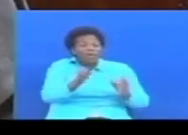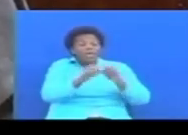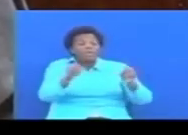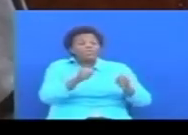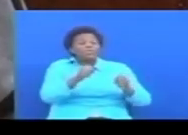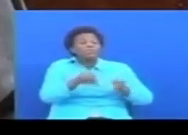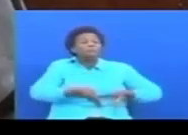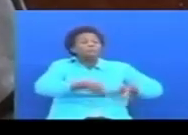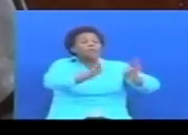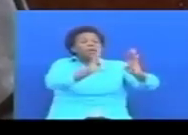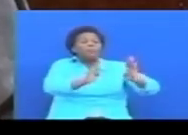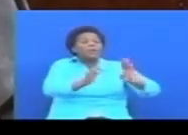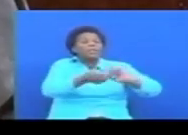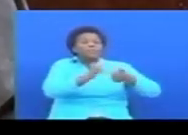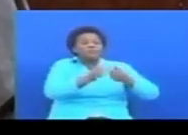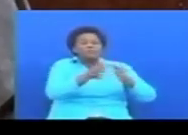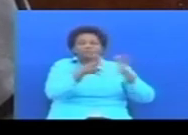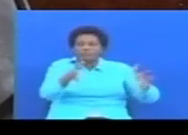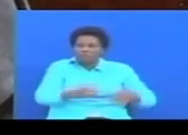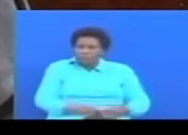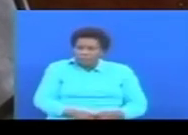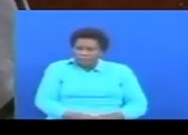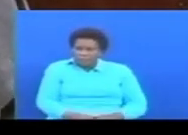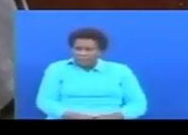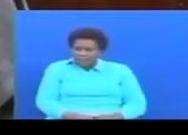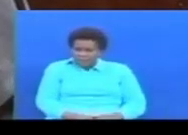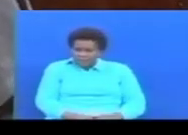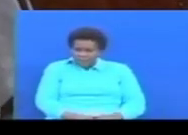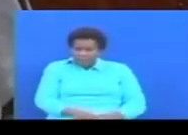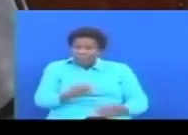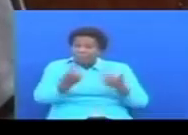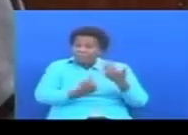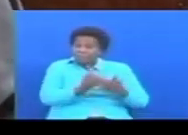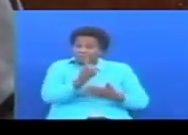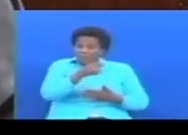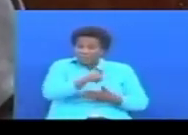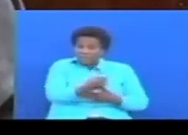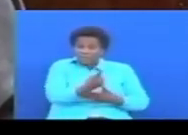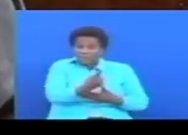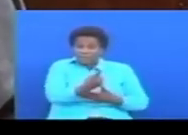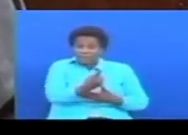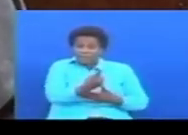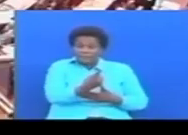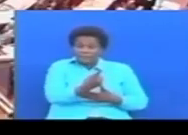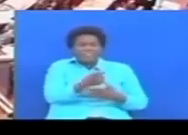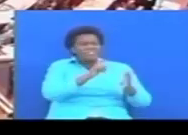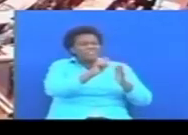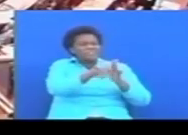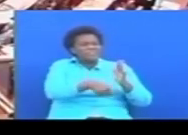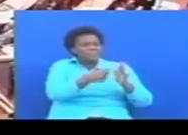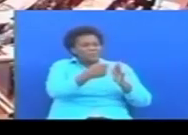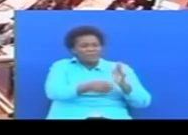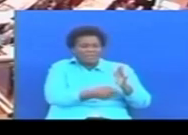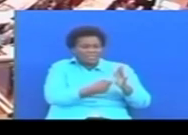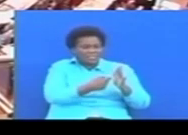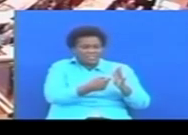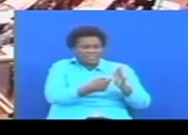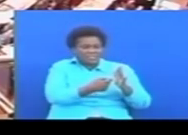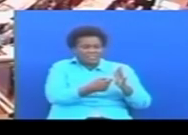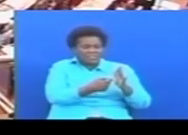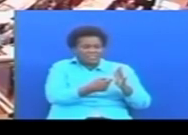zimekuwa hazipitiki kwa muda mrefu sasa, na kusababisha kwamba kwa viwanda vyao visifikiwe kwa wakati